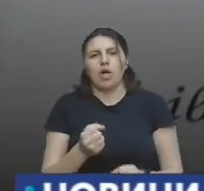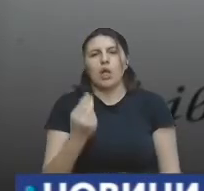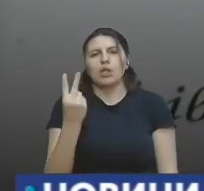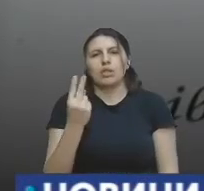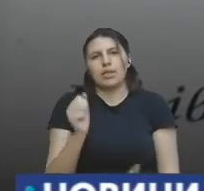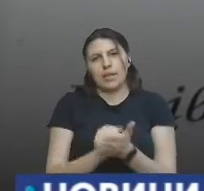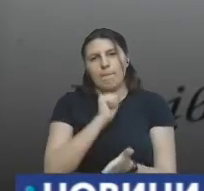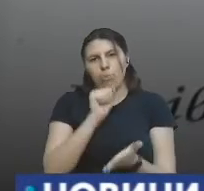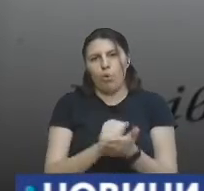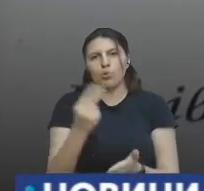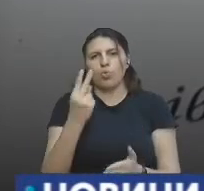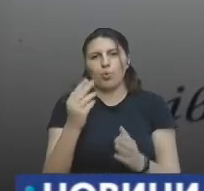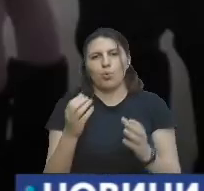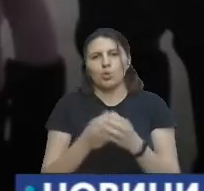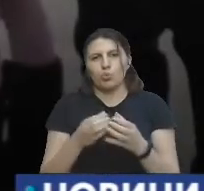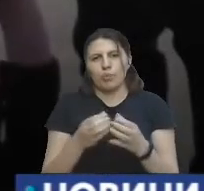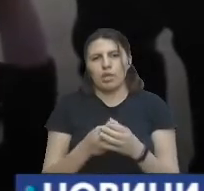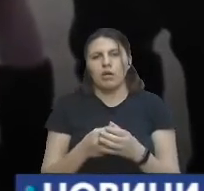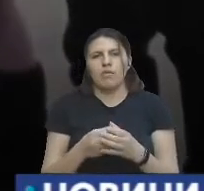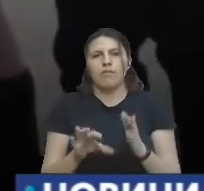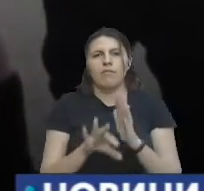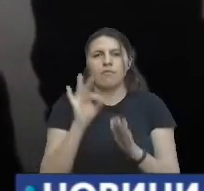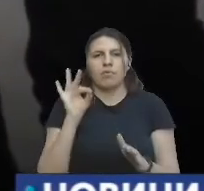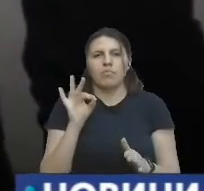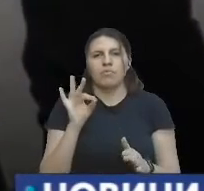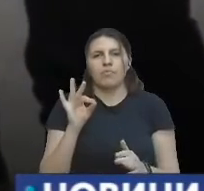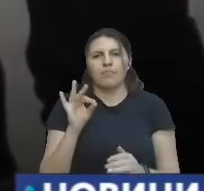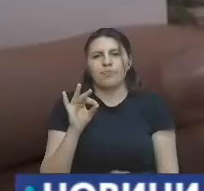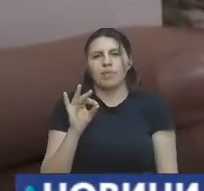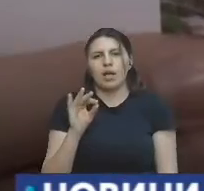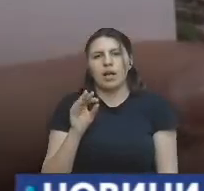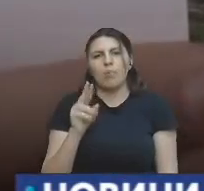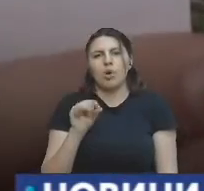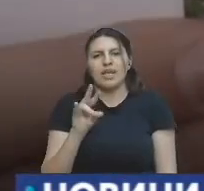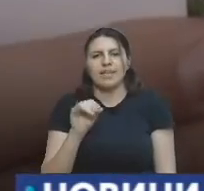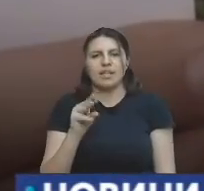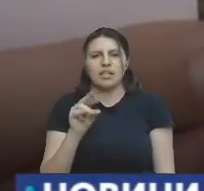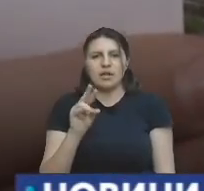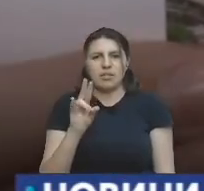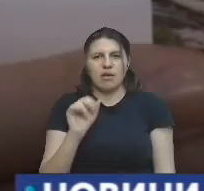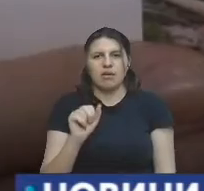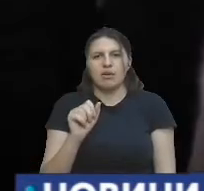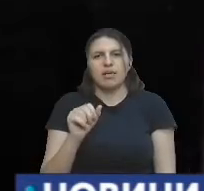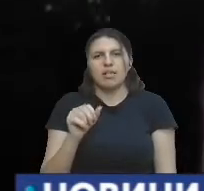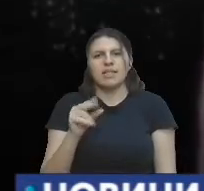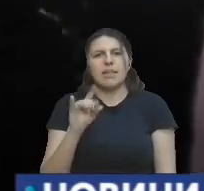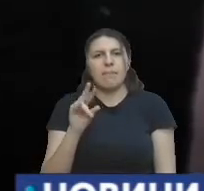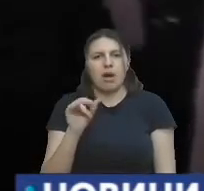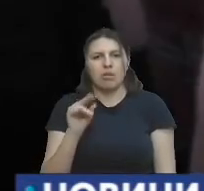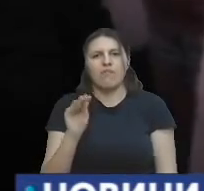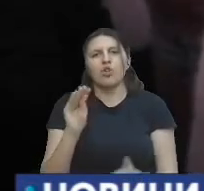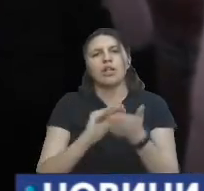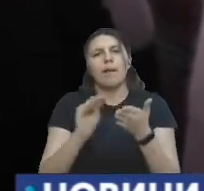ступеня. Перемогу ж у цій номінації виборола Поліна Тендітна з Лимана. Вона написала про Сіверський Донець казку. Я сама